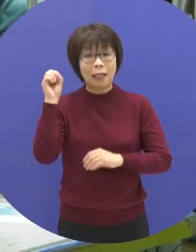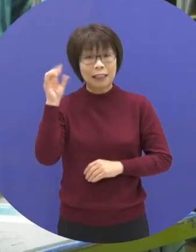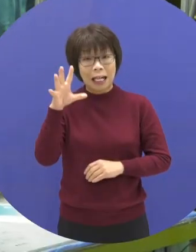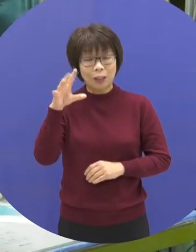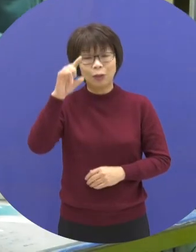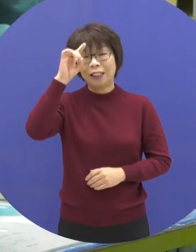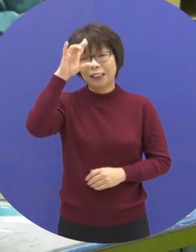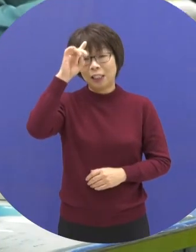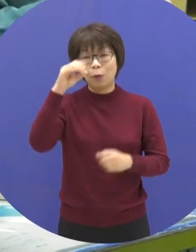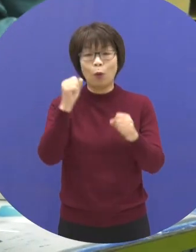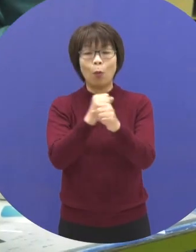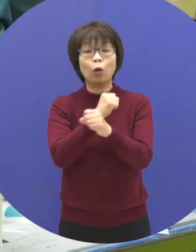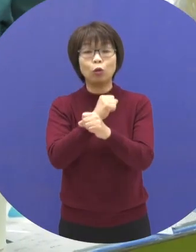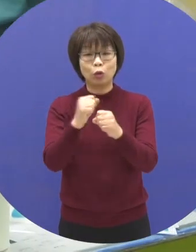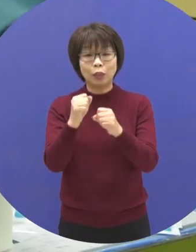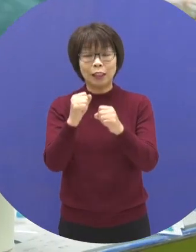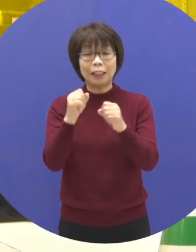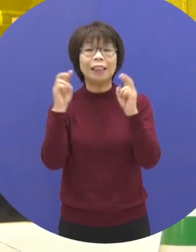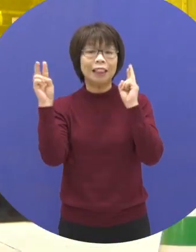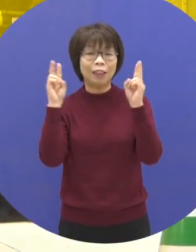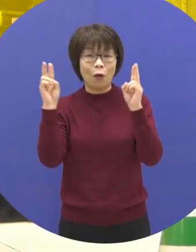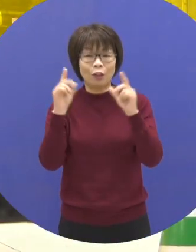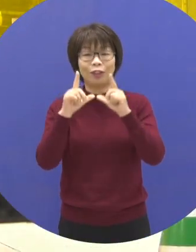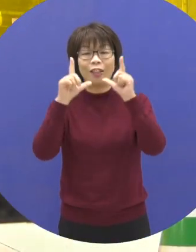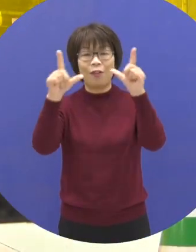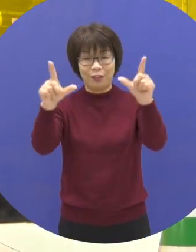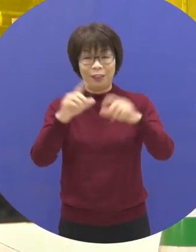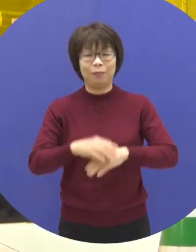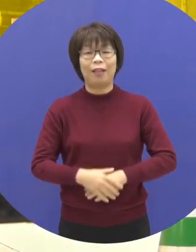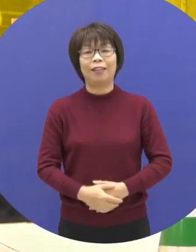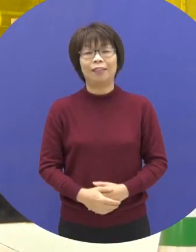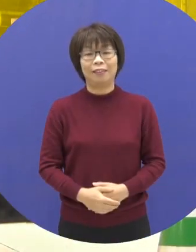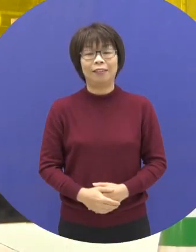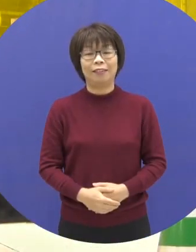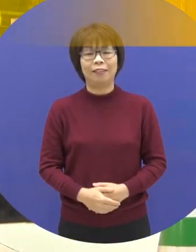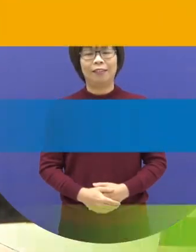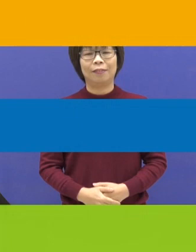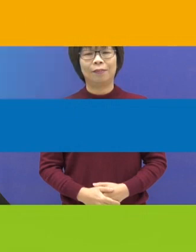ヒロ佐世保のものづくり企業意識します